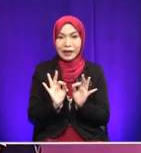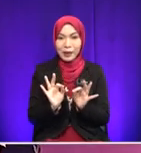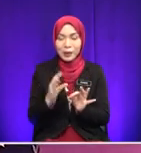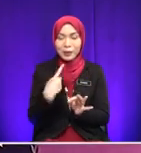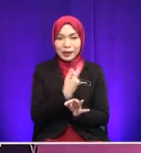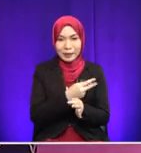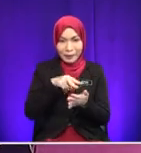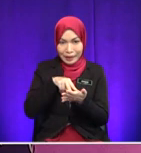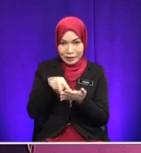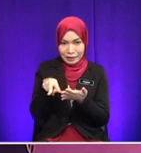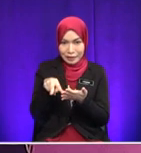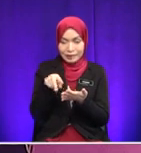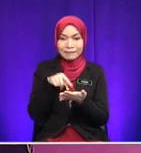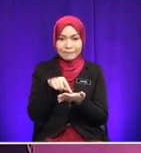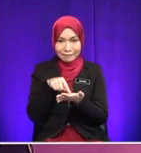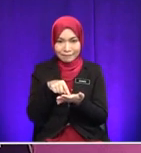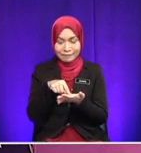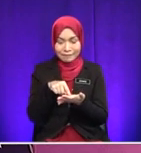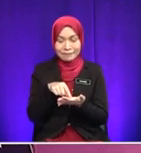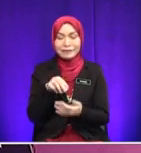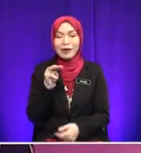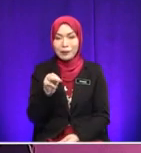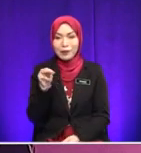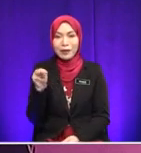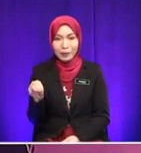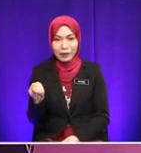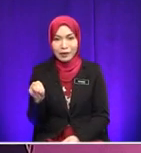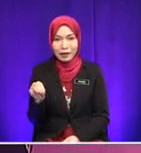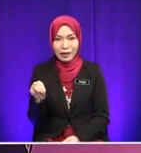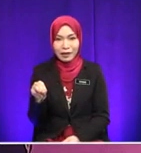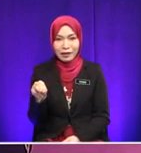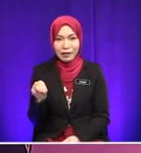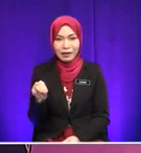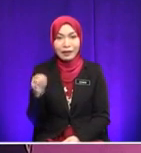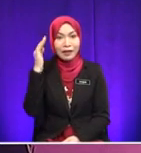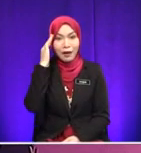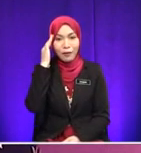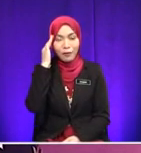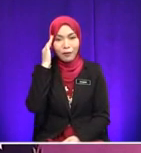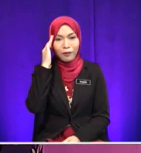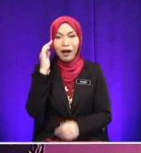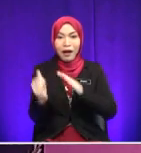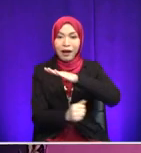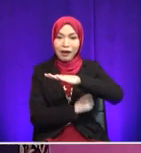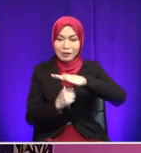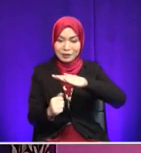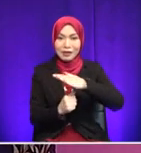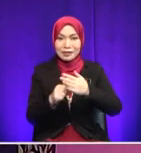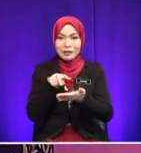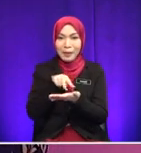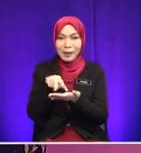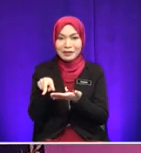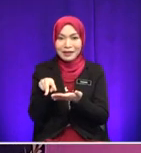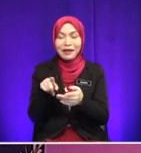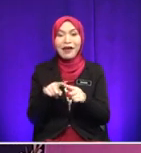murid-murid membaca kan sebab kita mengasah kemahiran membaca sekarang. Tetapi apa gunanya membaca kalau tak tahu maksud-maksud apa yang